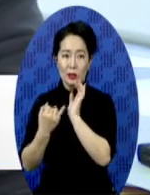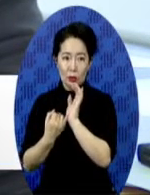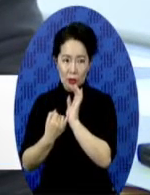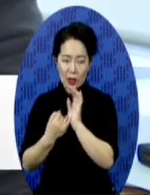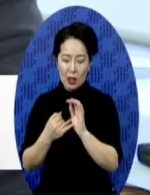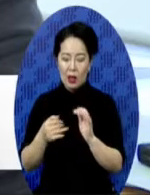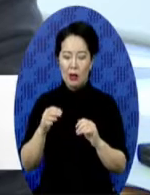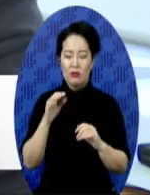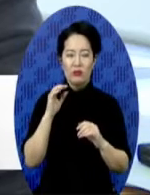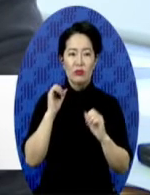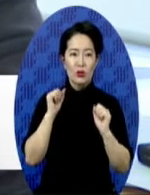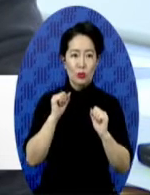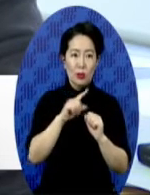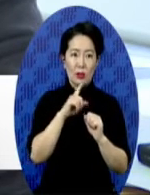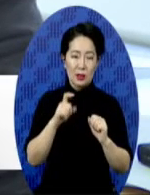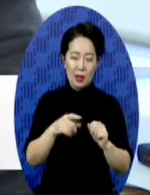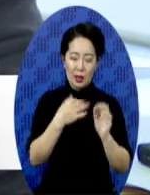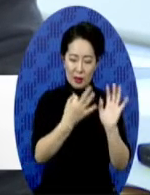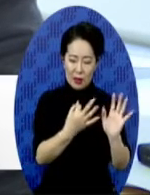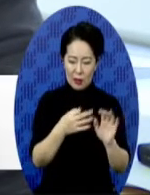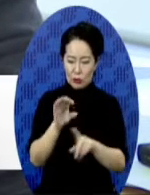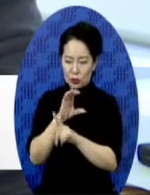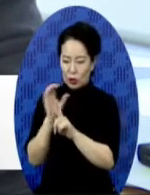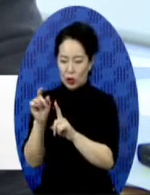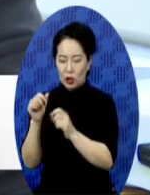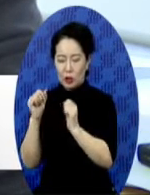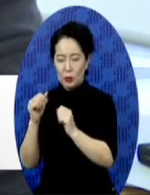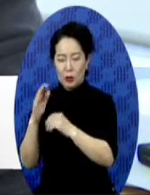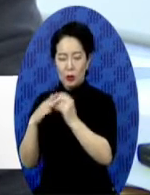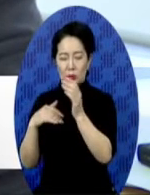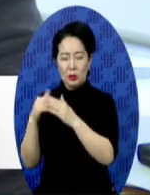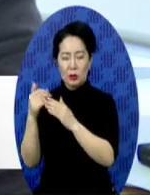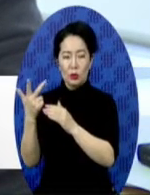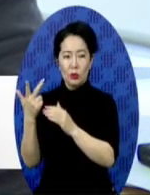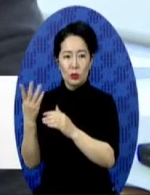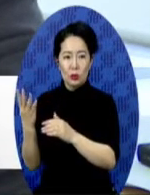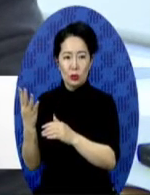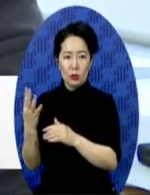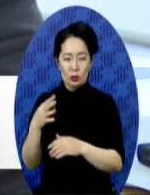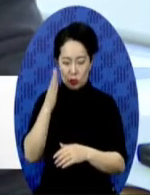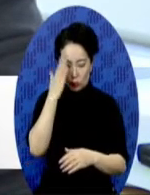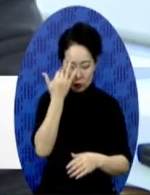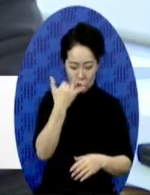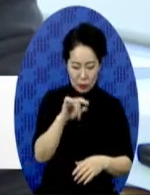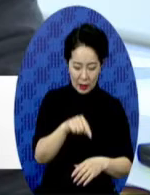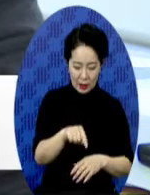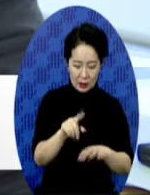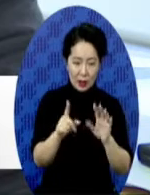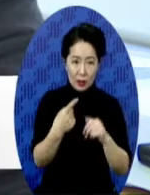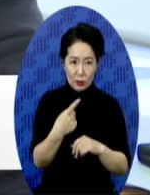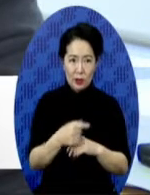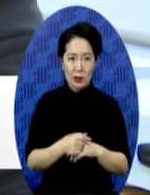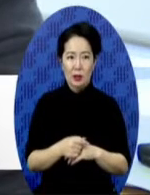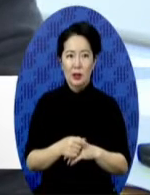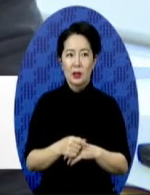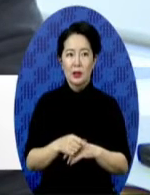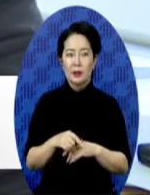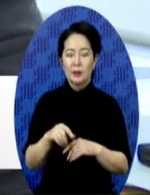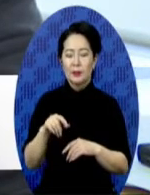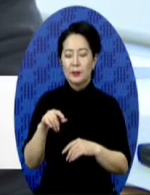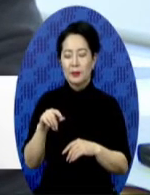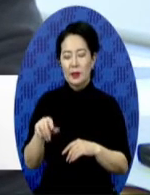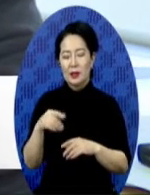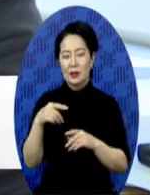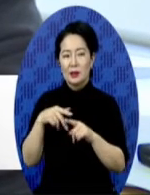заалны байрлал 8, соёлын спортын байрлал 34, дотор байрны байрлал 11, засвар,